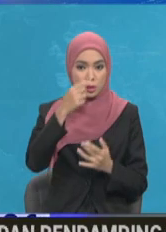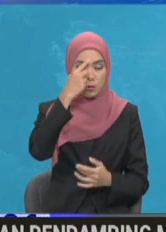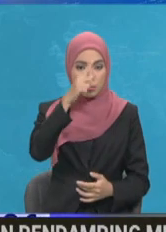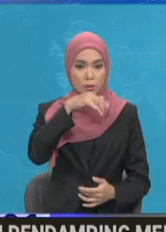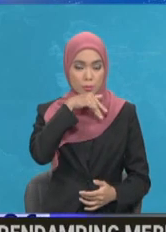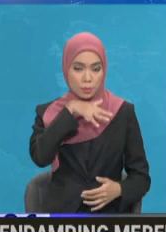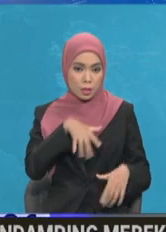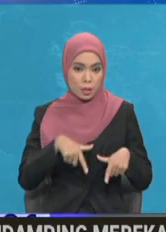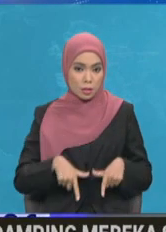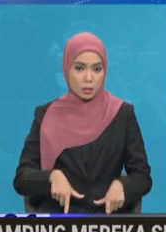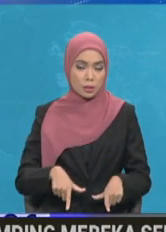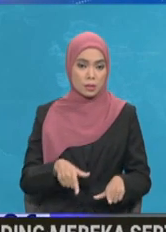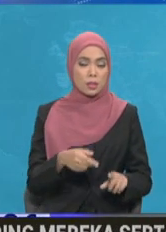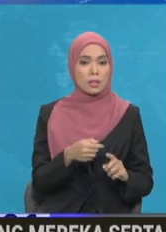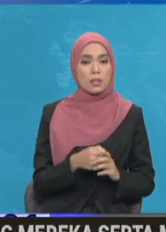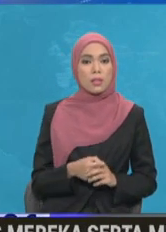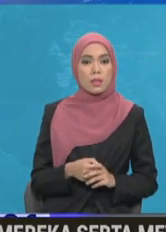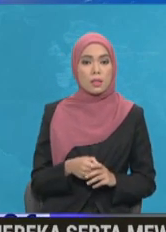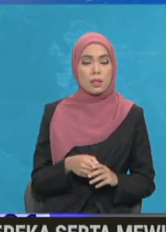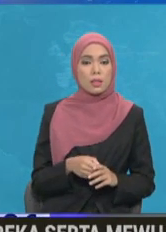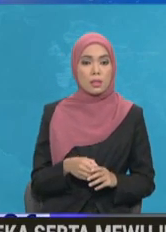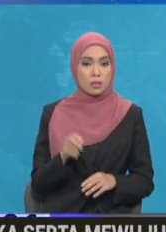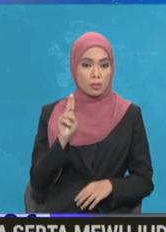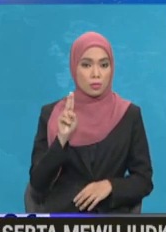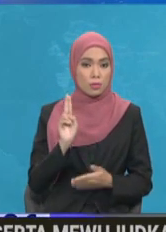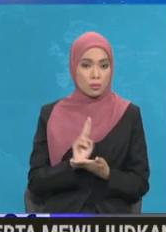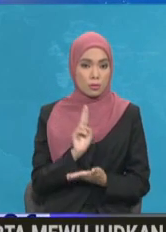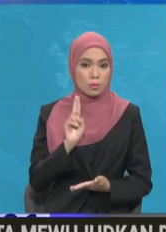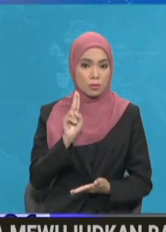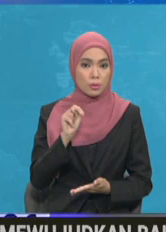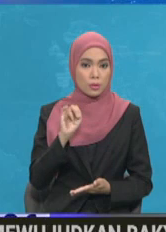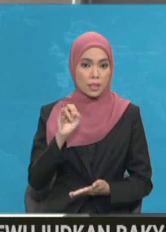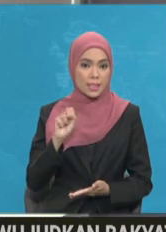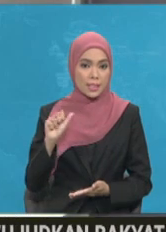University Islam Sultan Syarif Ali Yunisa pagi tadi